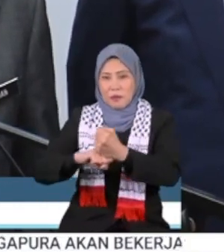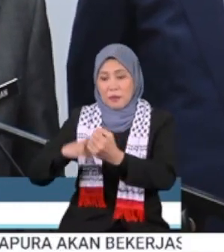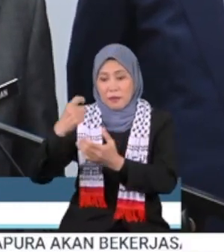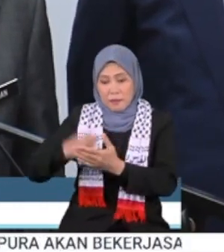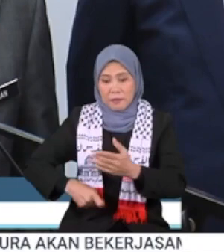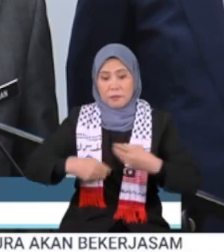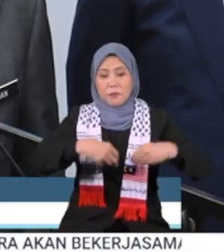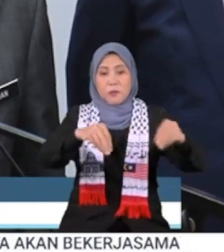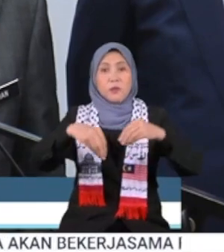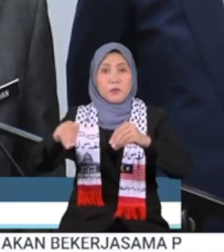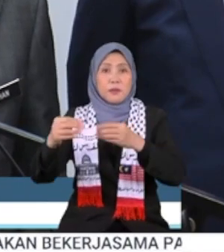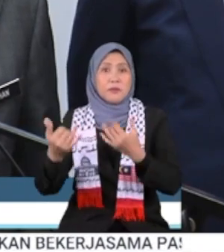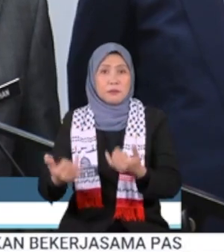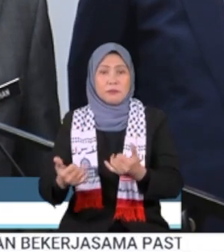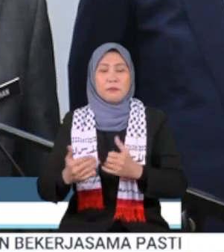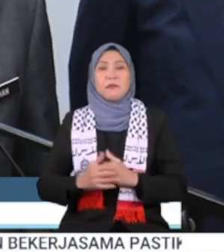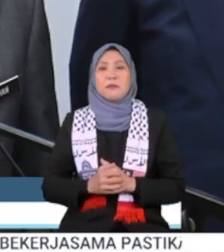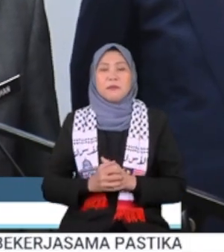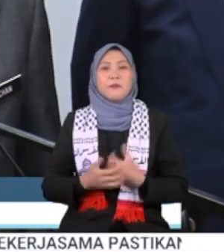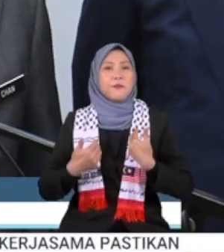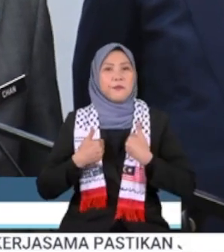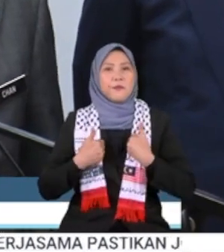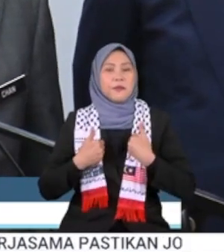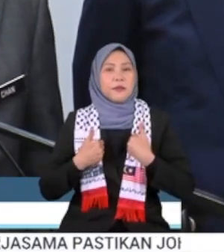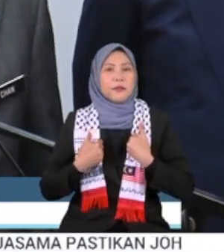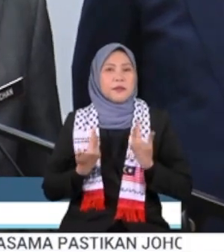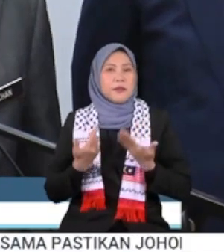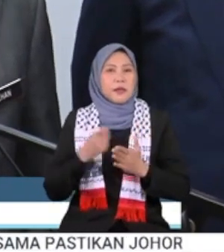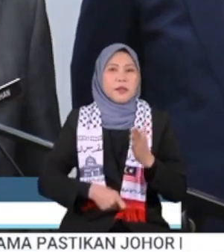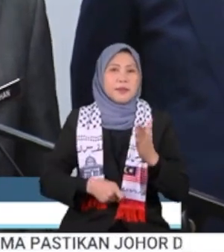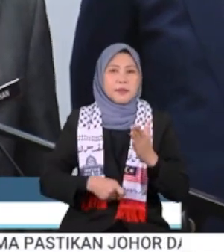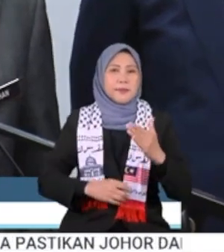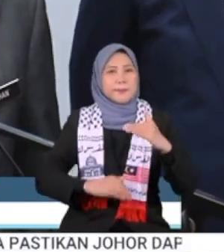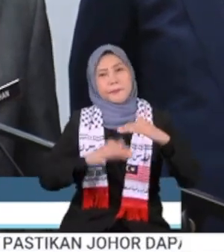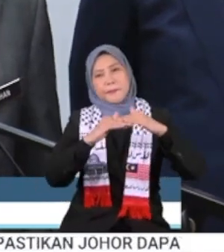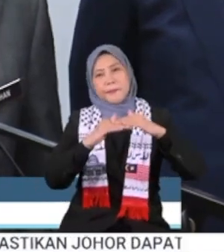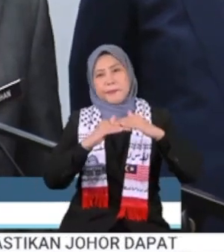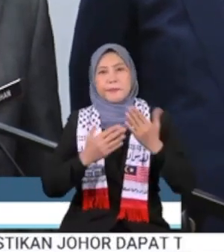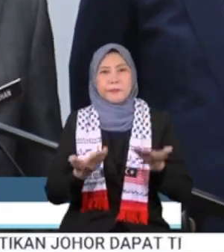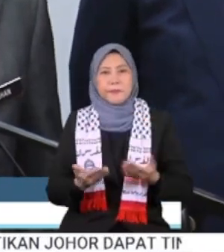harga pasaran semasa kini berada di bawah harga